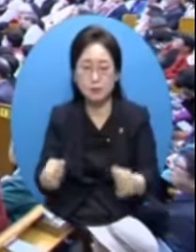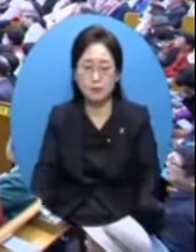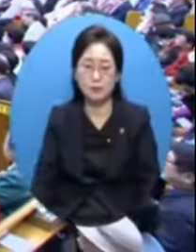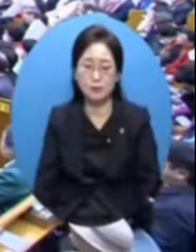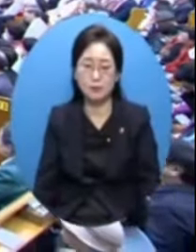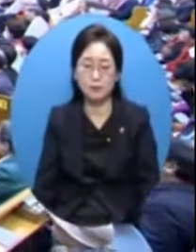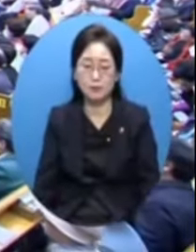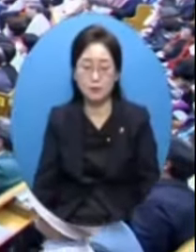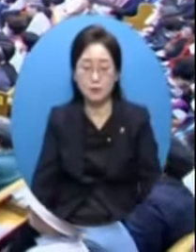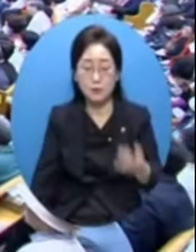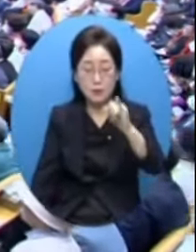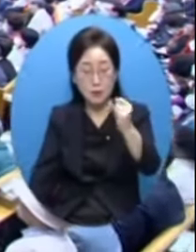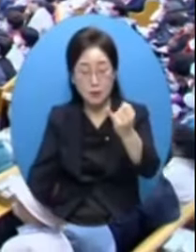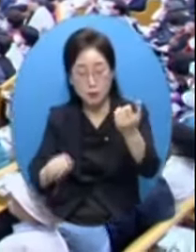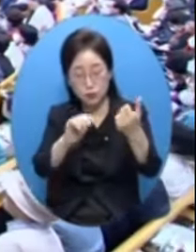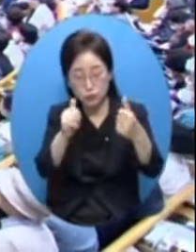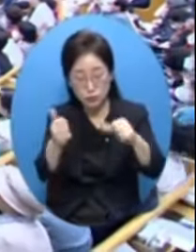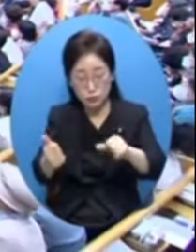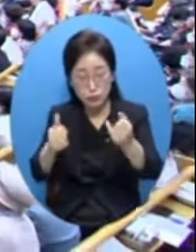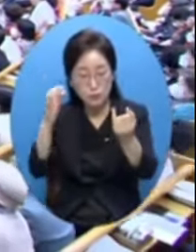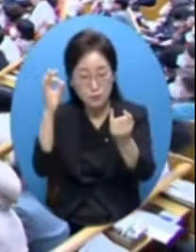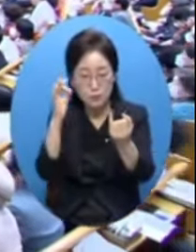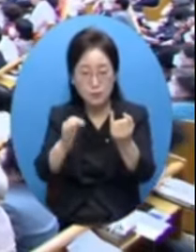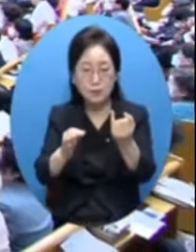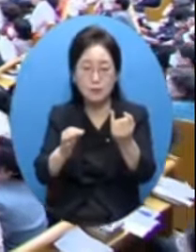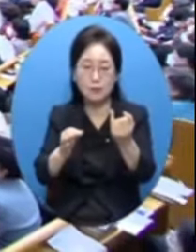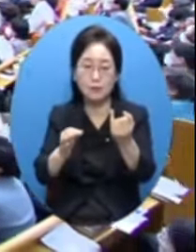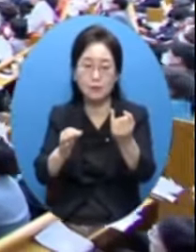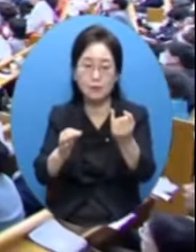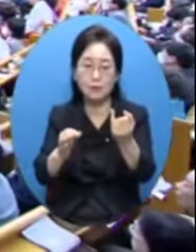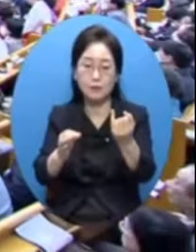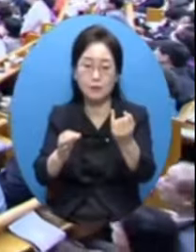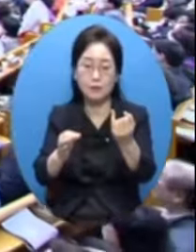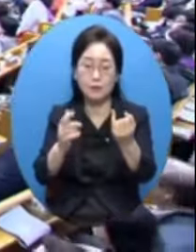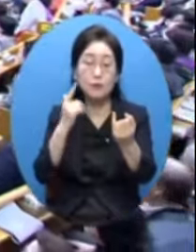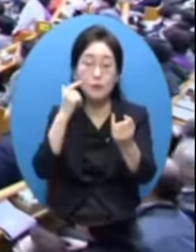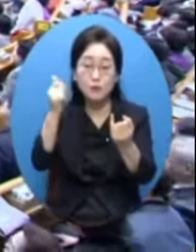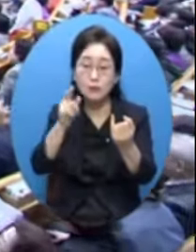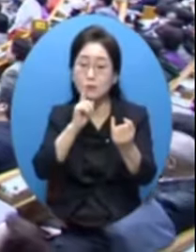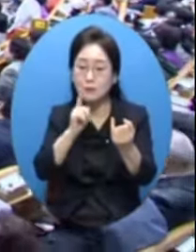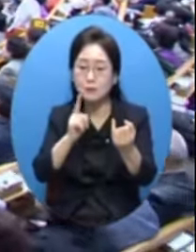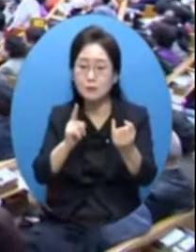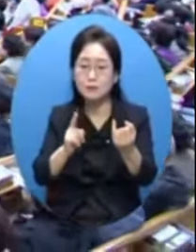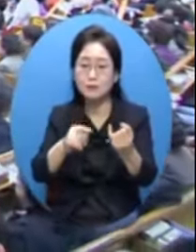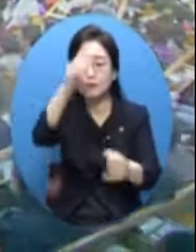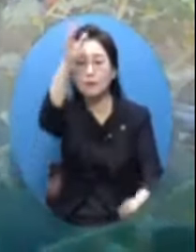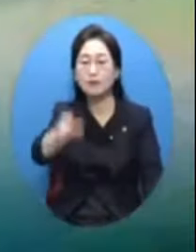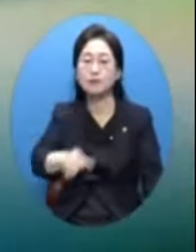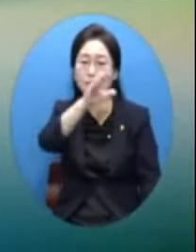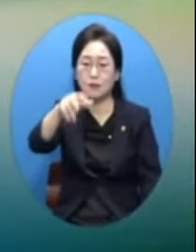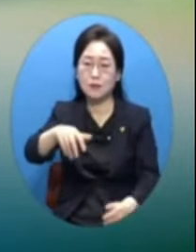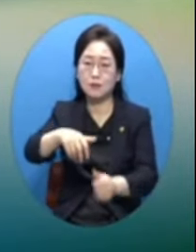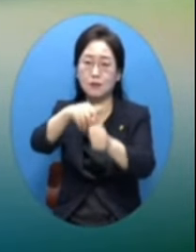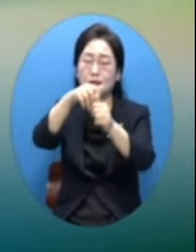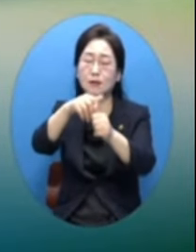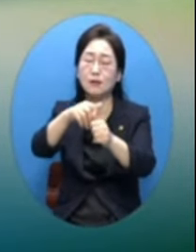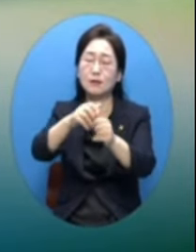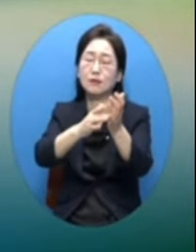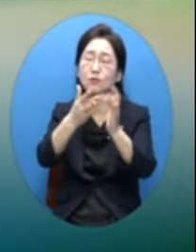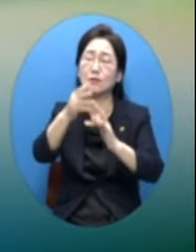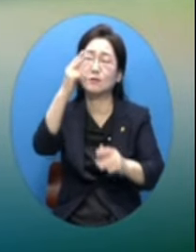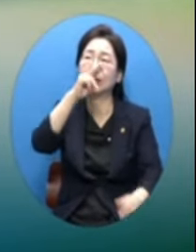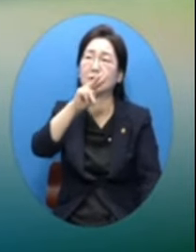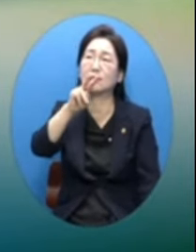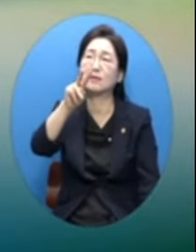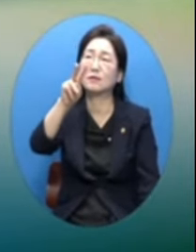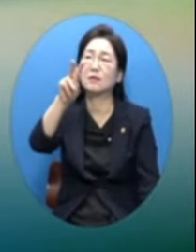딸이 죽음을 보면서 그런 목사님 이름 고백을 했습니다. 십자가상에 주님을 쳐다본다.